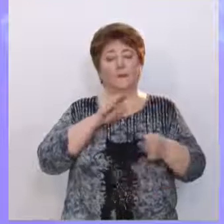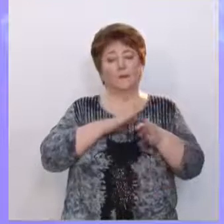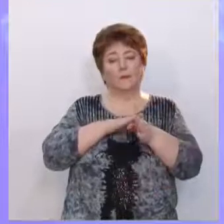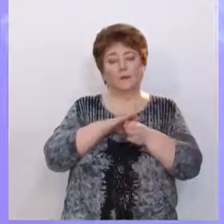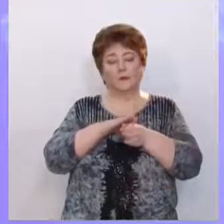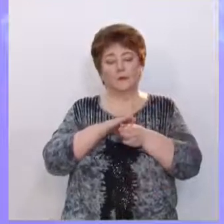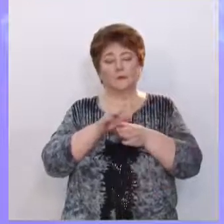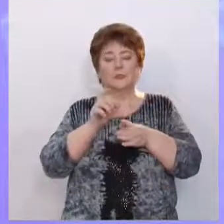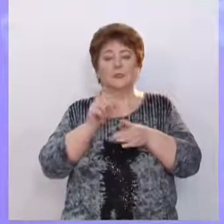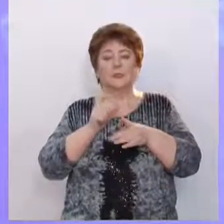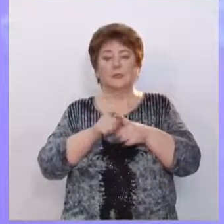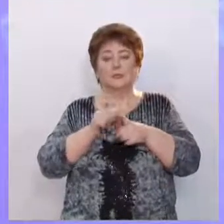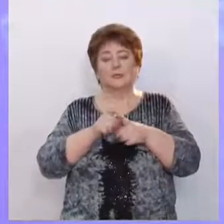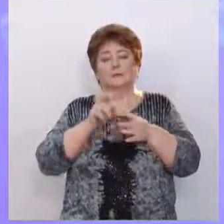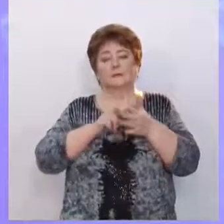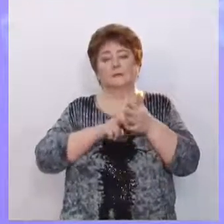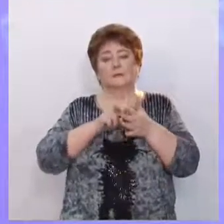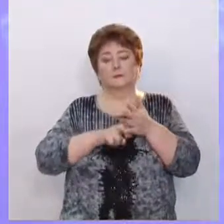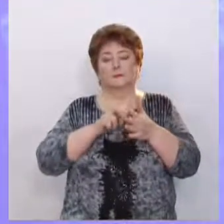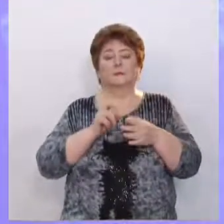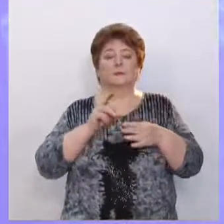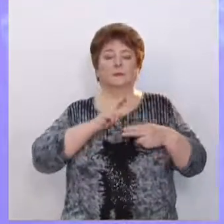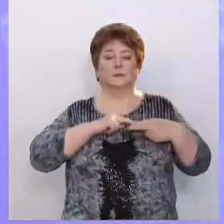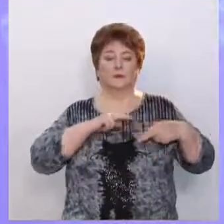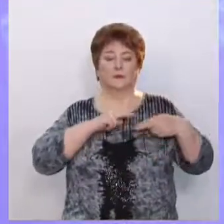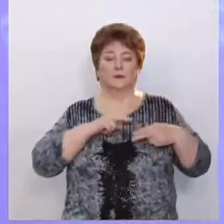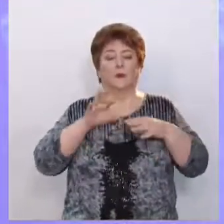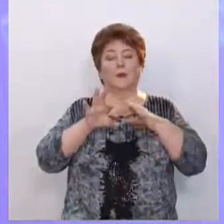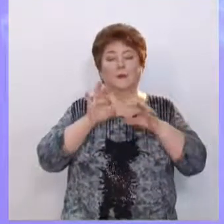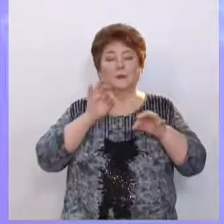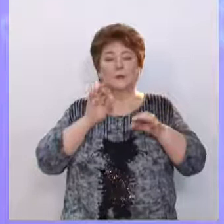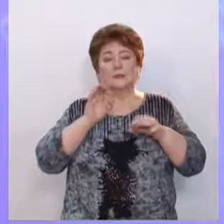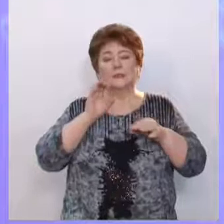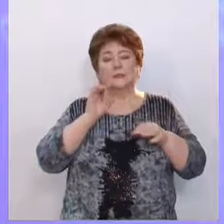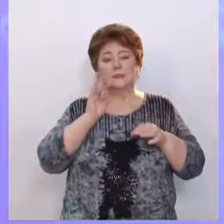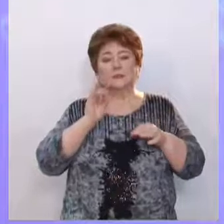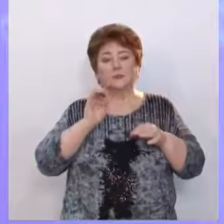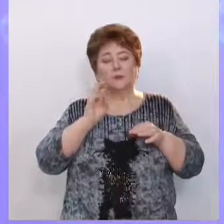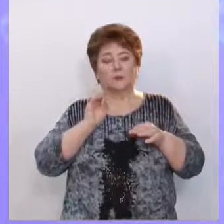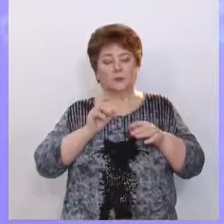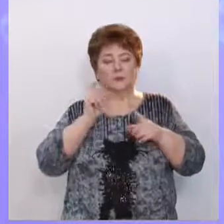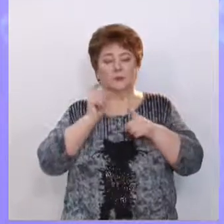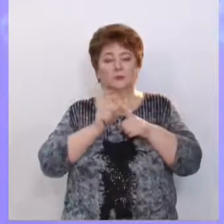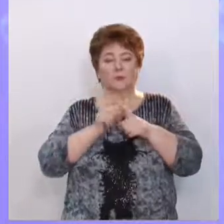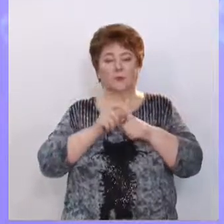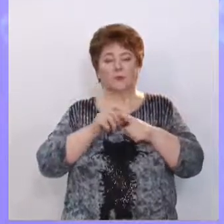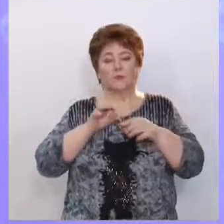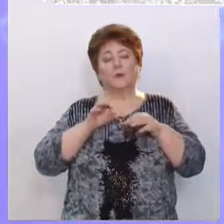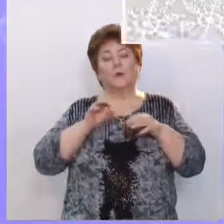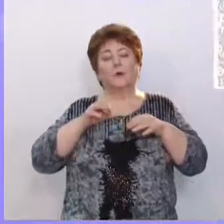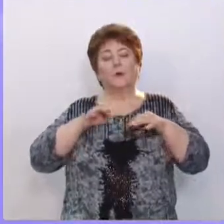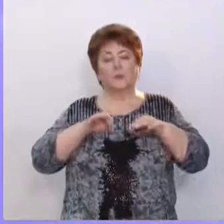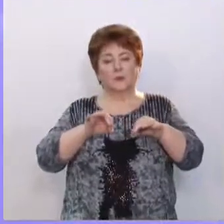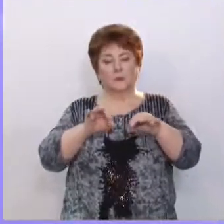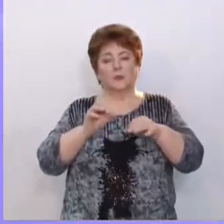Проведем словарную работу. Подберите синоним к слову машина.